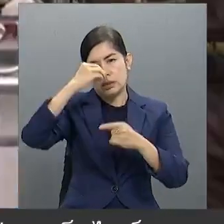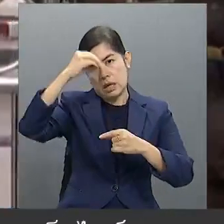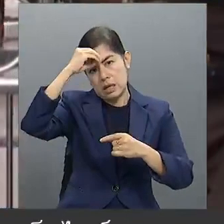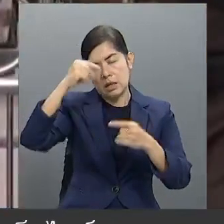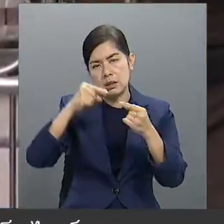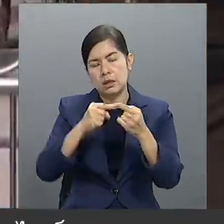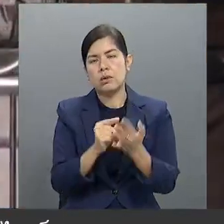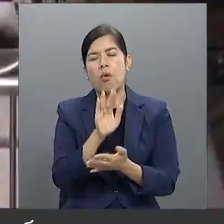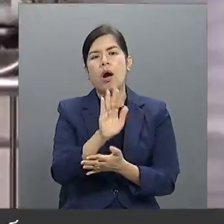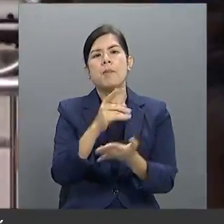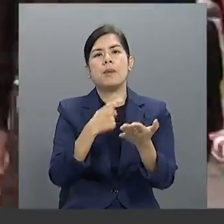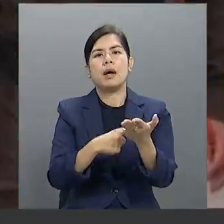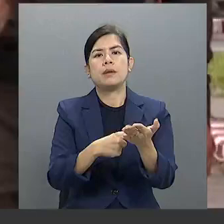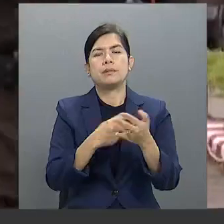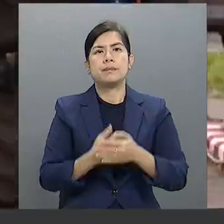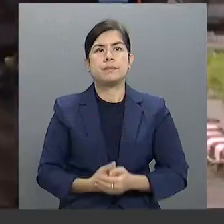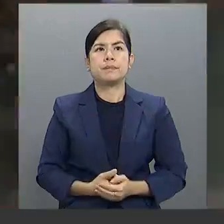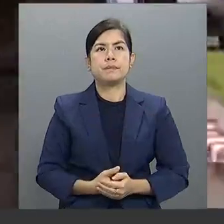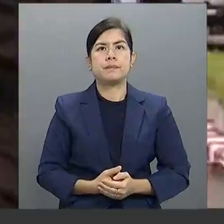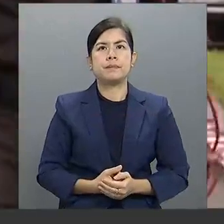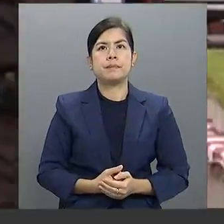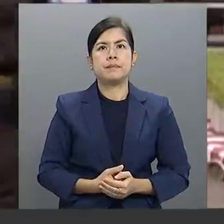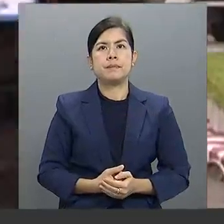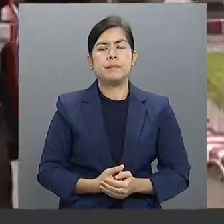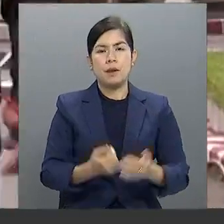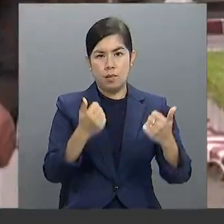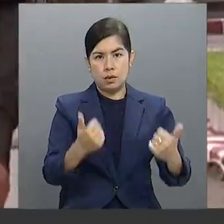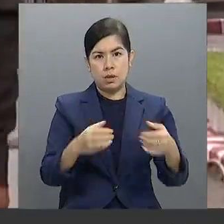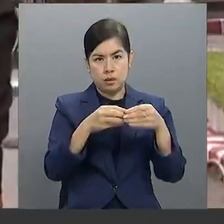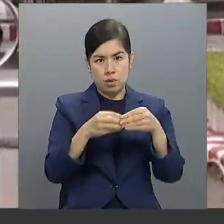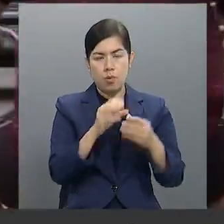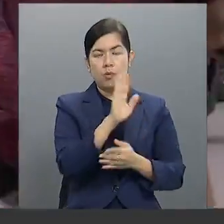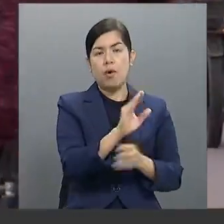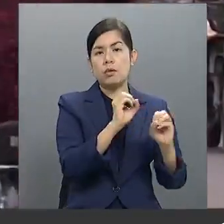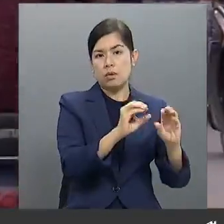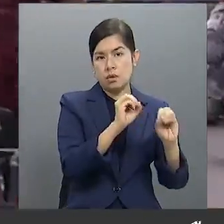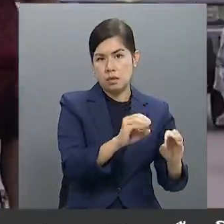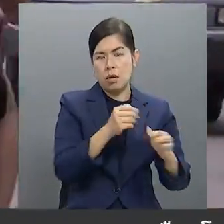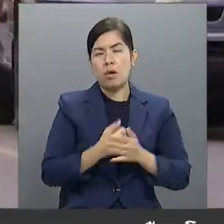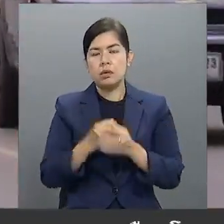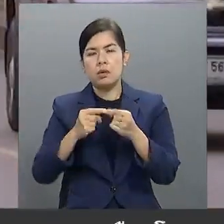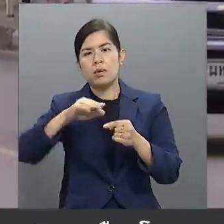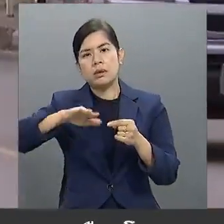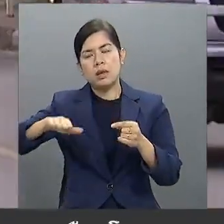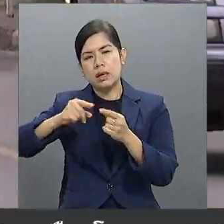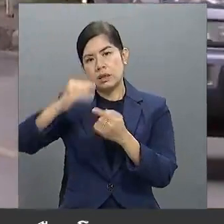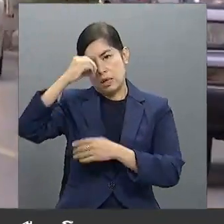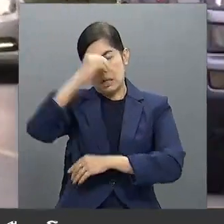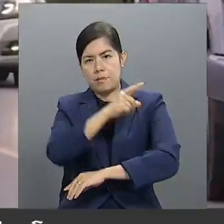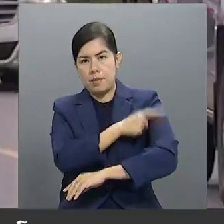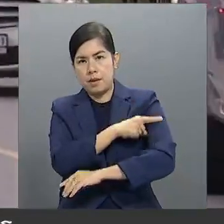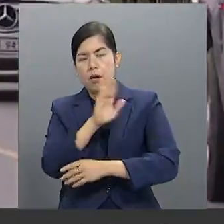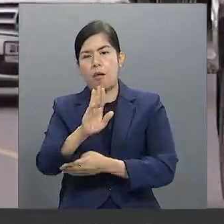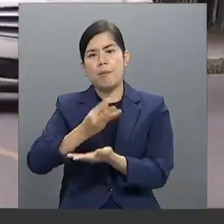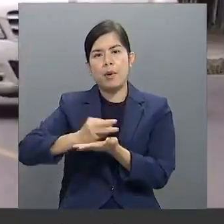อ่ะค่ะวันนี้คณาจารย์และนักศึกษาคณะสังคมทยาและมนุษย์ same Type Rมหาวิทยาลัยธรรมศาสตร์ก็จะไป